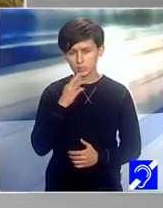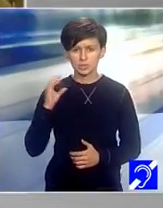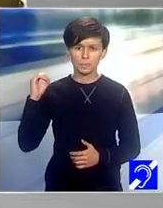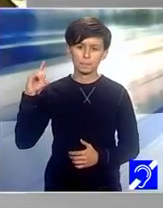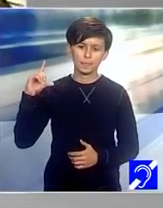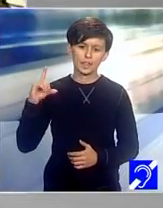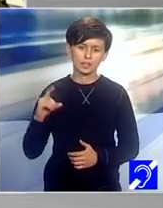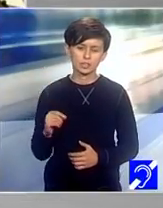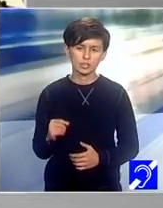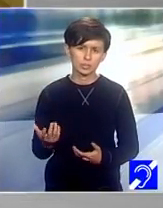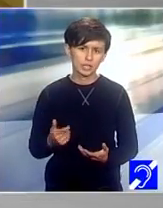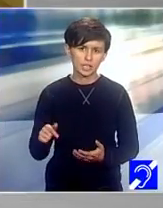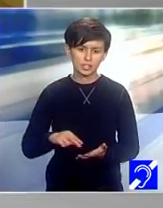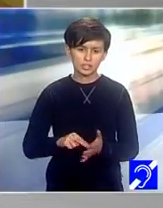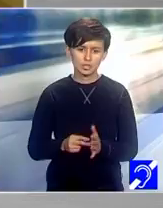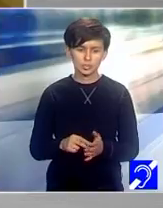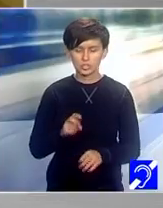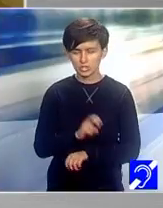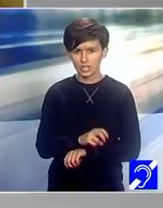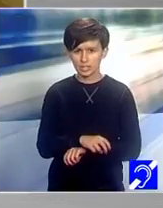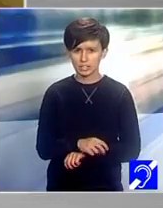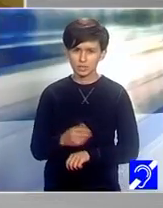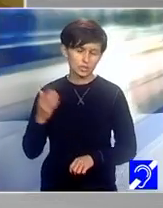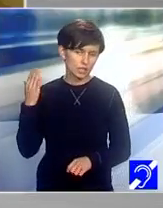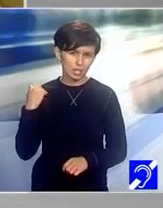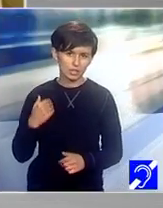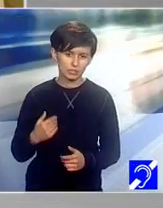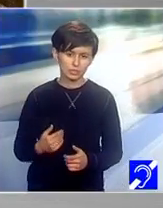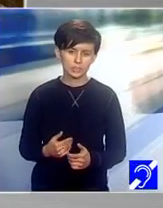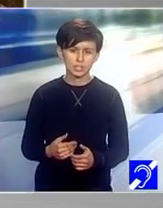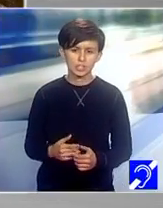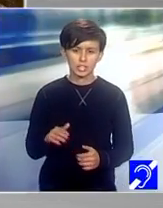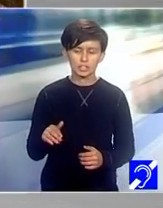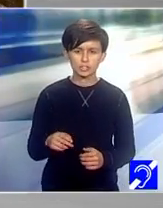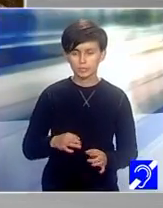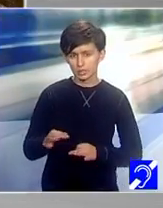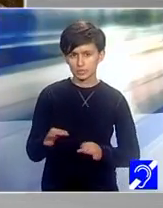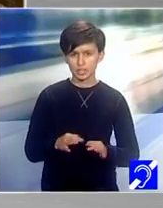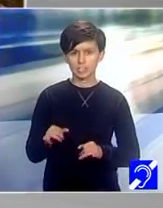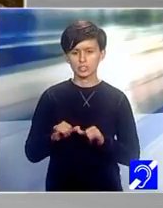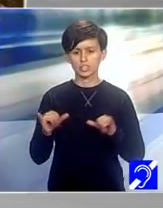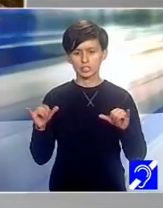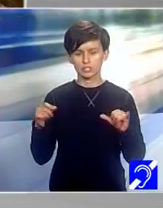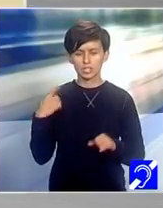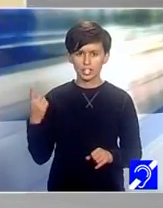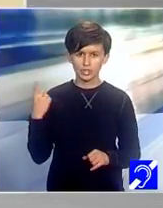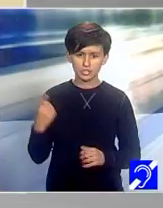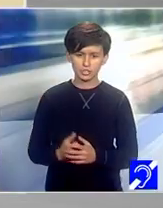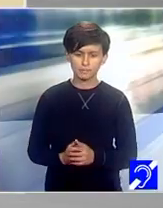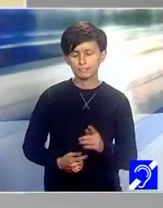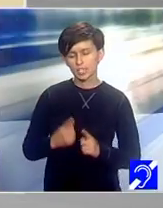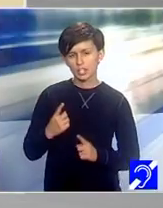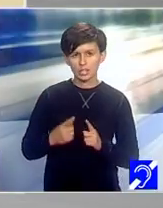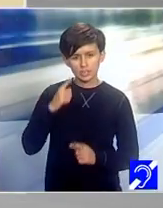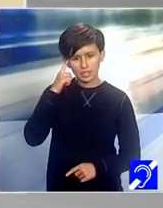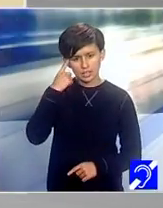catalizator pe care acest proces al candidaturii l-a avut asupra inclusiv strategiei de dezvoltare a orașului. Haideți să ne imaginăm că în loc